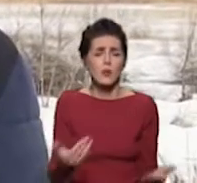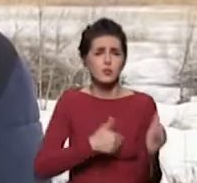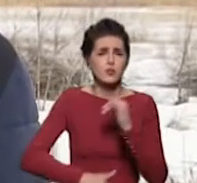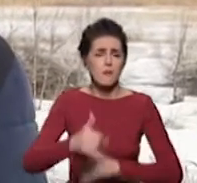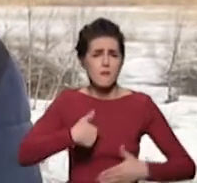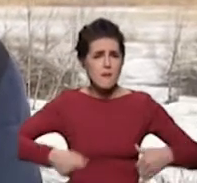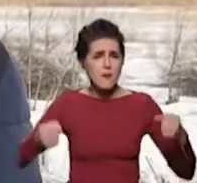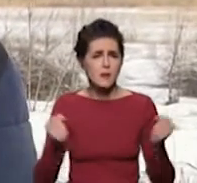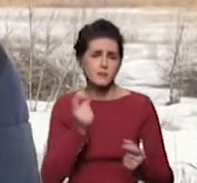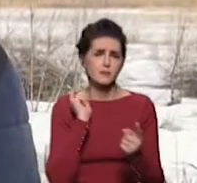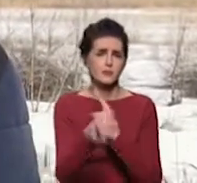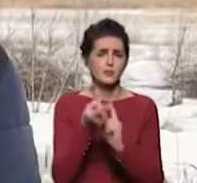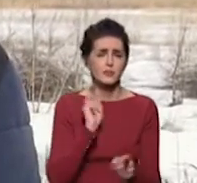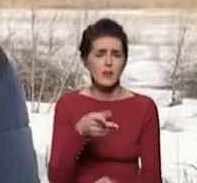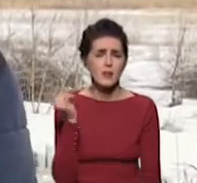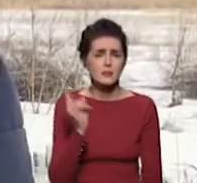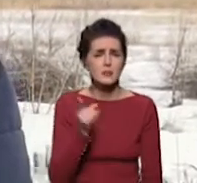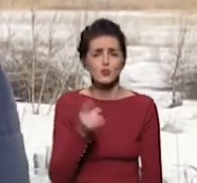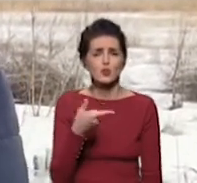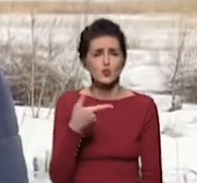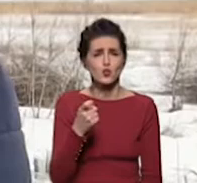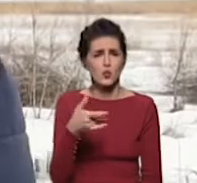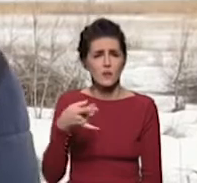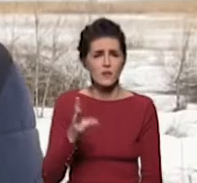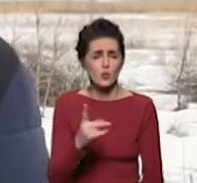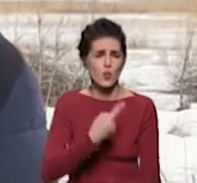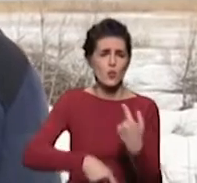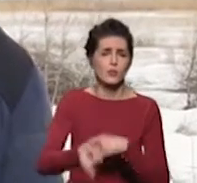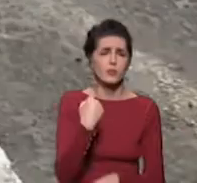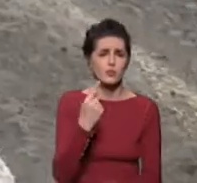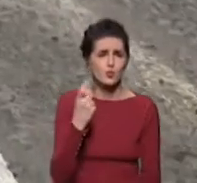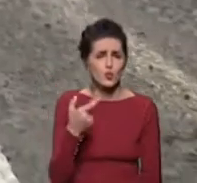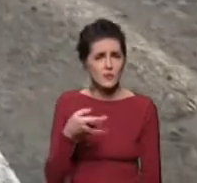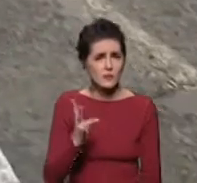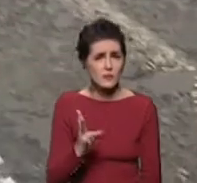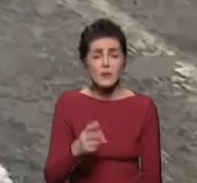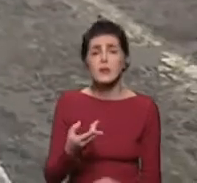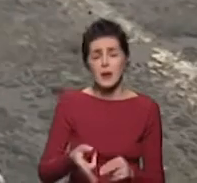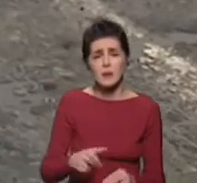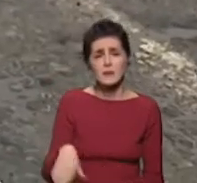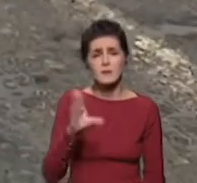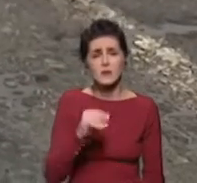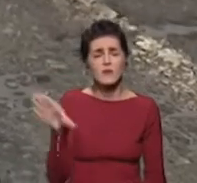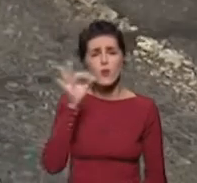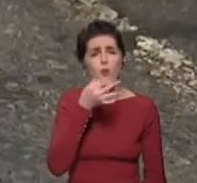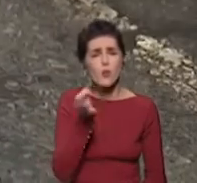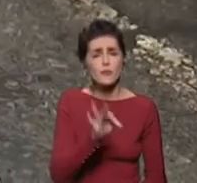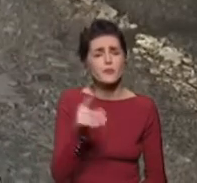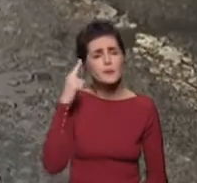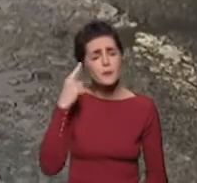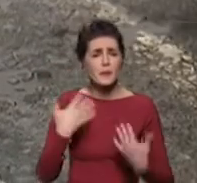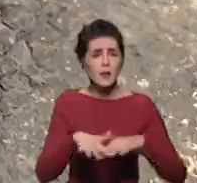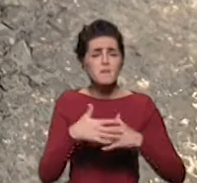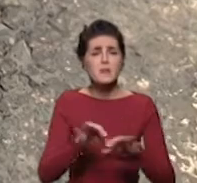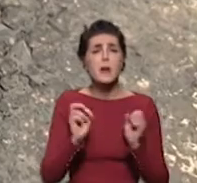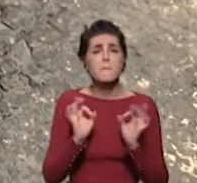приходиться, я говорю, туди 100 гривень, в Константинівку і обратно 100 гривень на таксі. Окрім цього, посадовці розмірковують, як